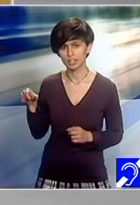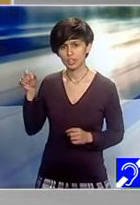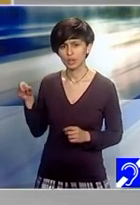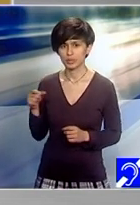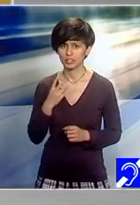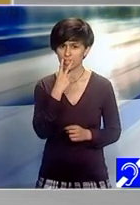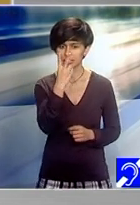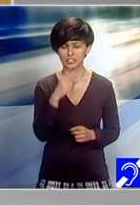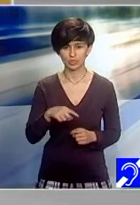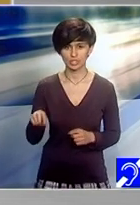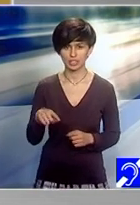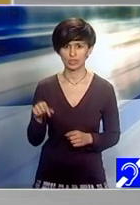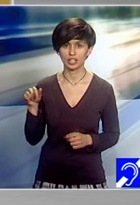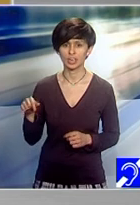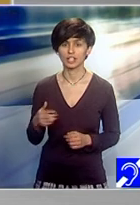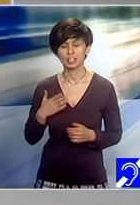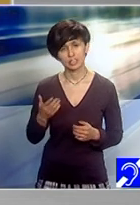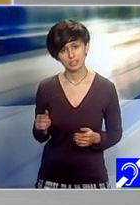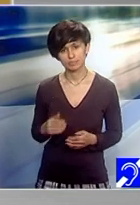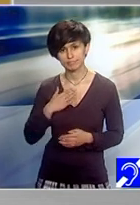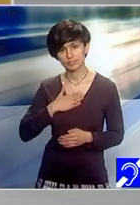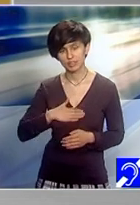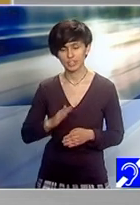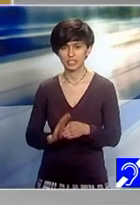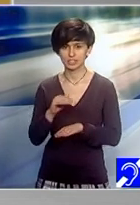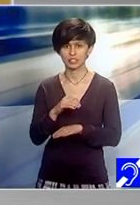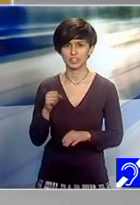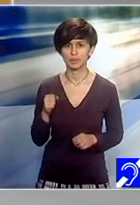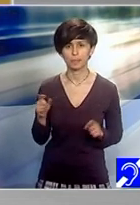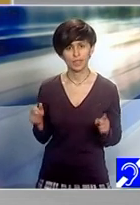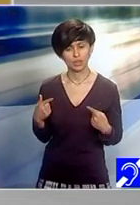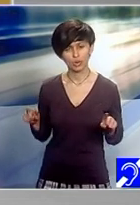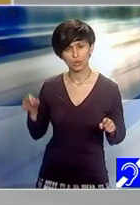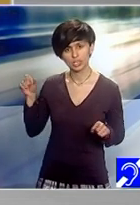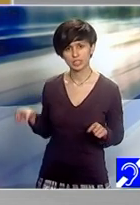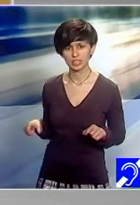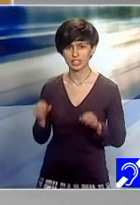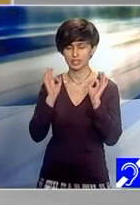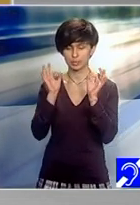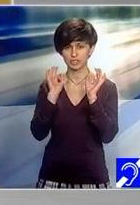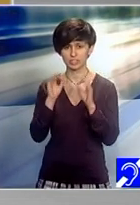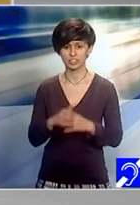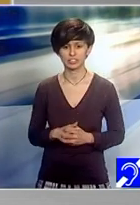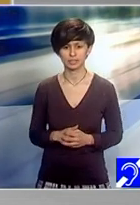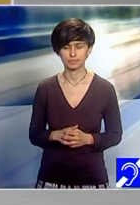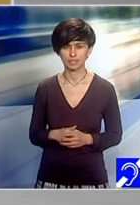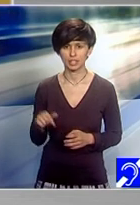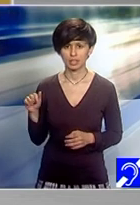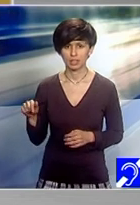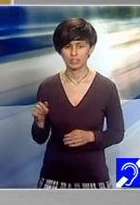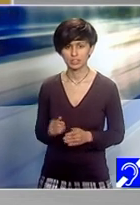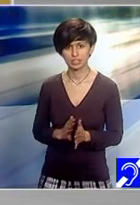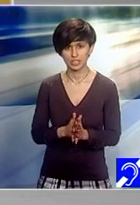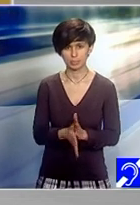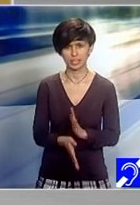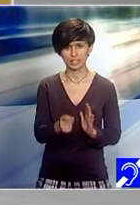mult să ajungă o cântăreață profesionistă. Ea a fost implicată și într-un proiect radiofonic, O mie și una de voci, un